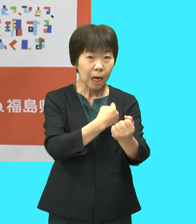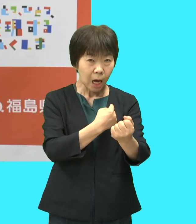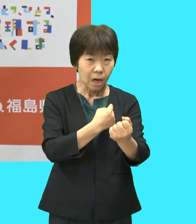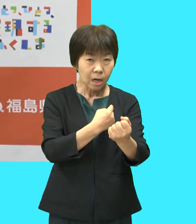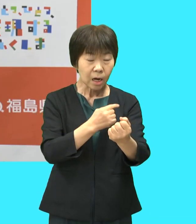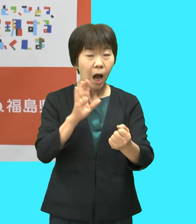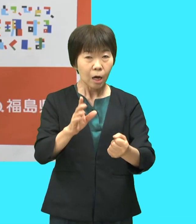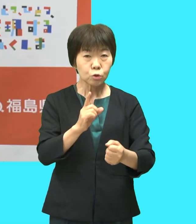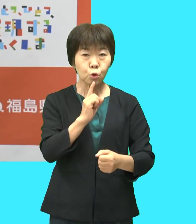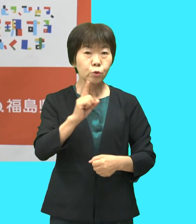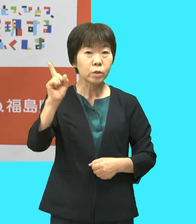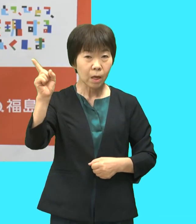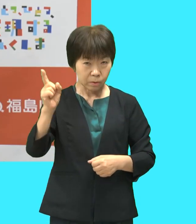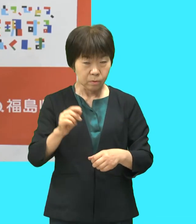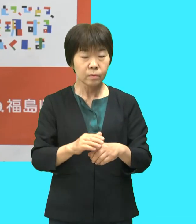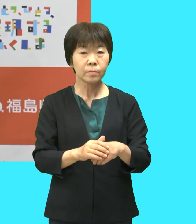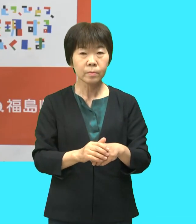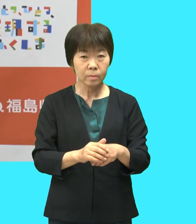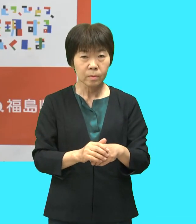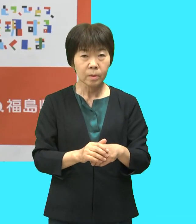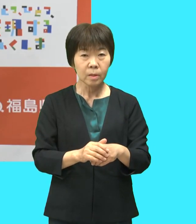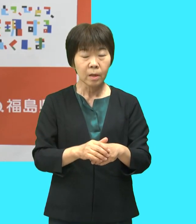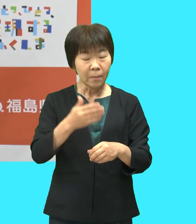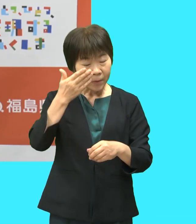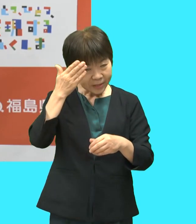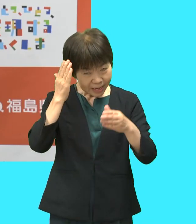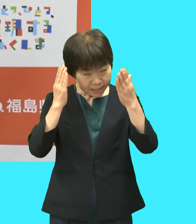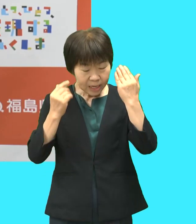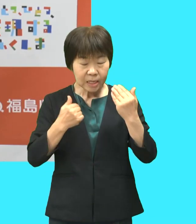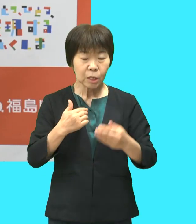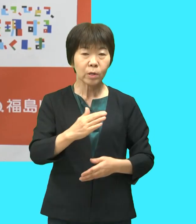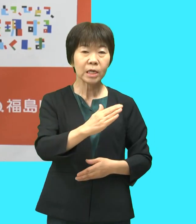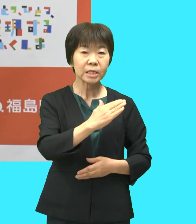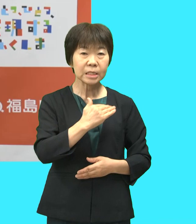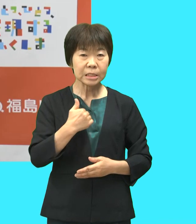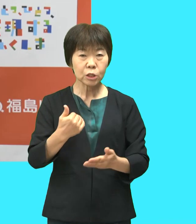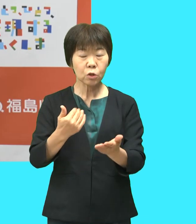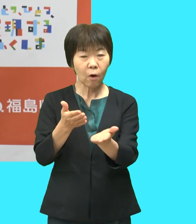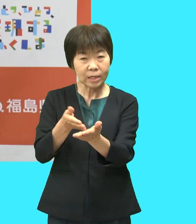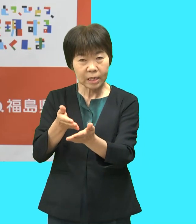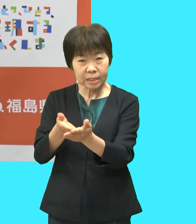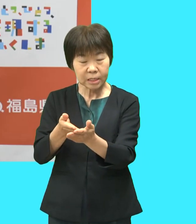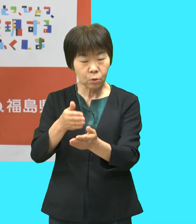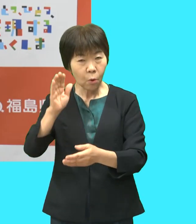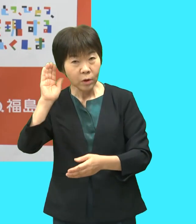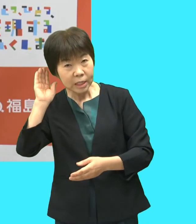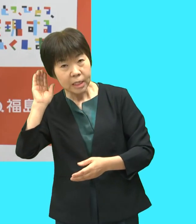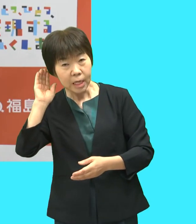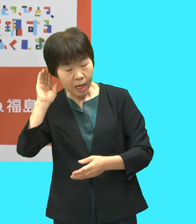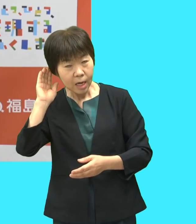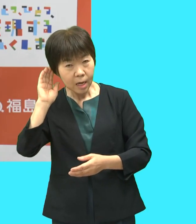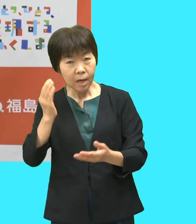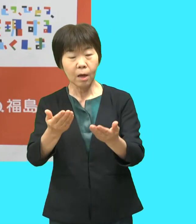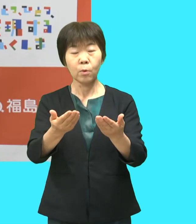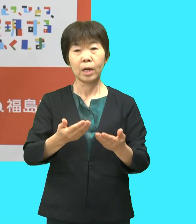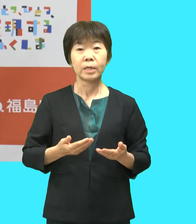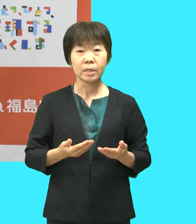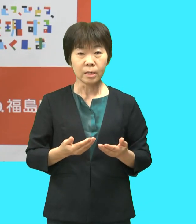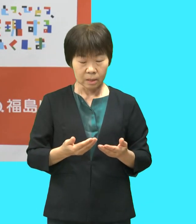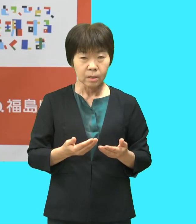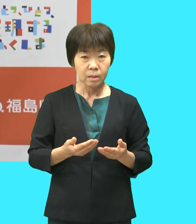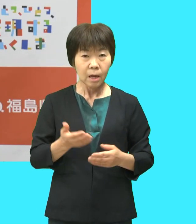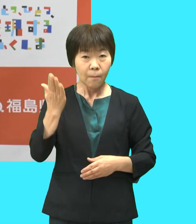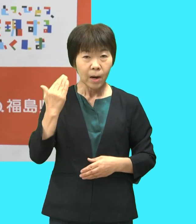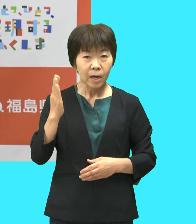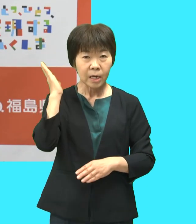る新総理でありますが、非常に丁寧に私どもの話を耳を傾けて聞いていただき、当